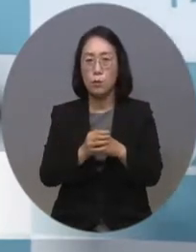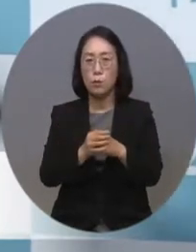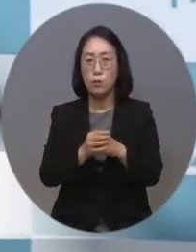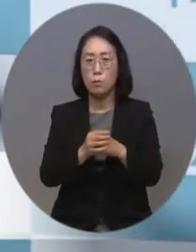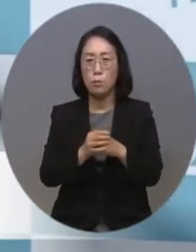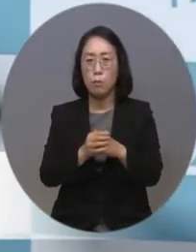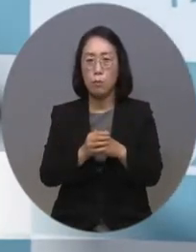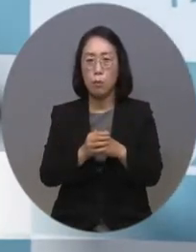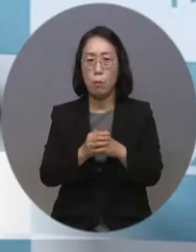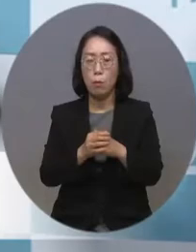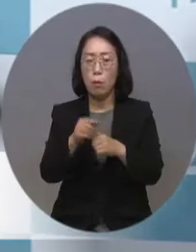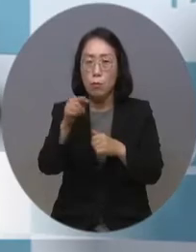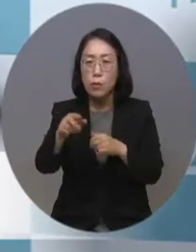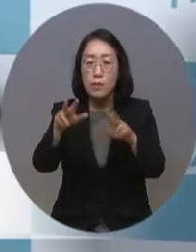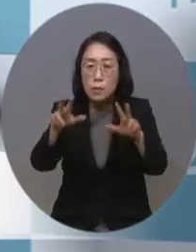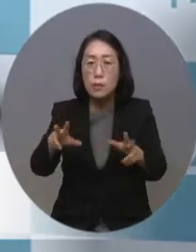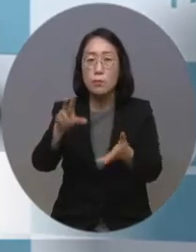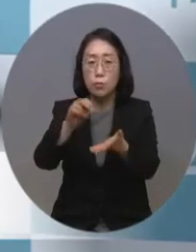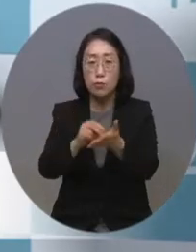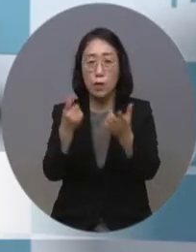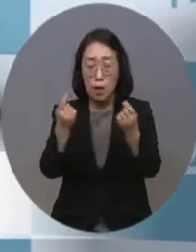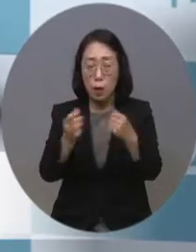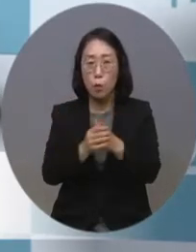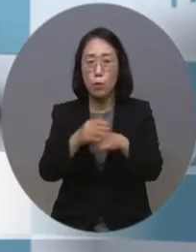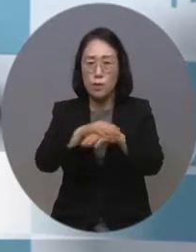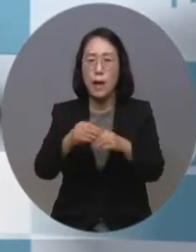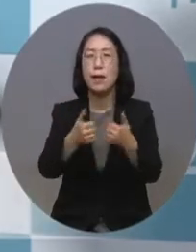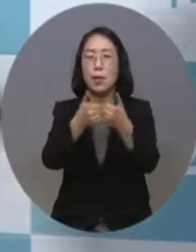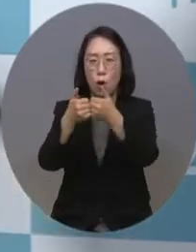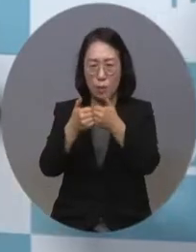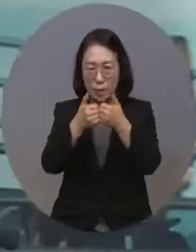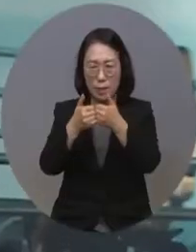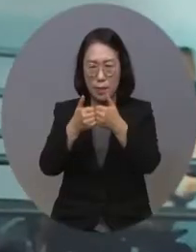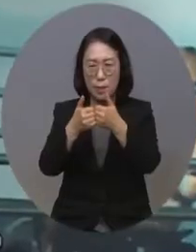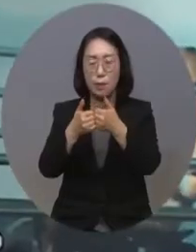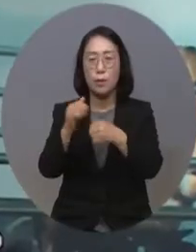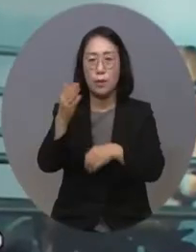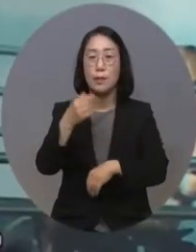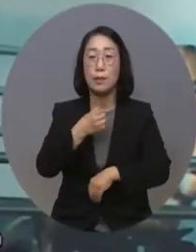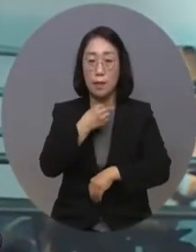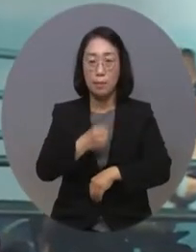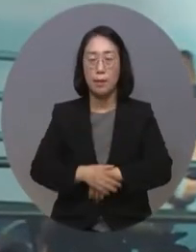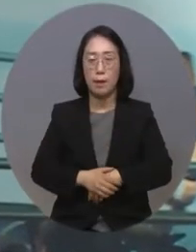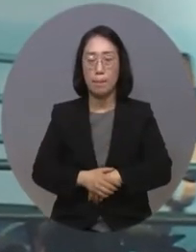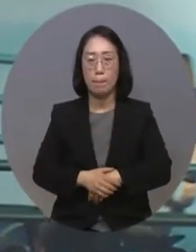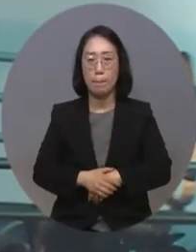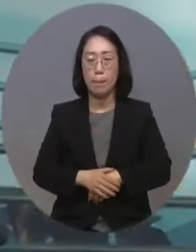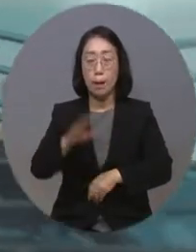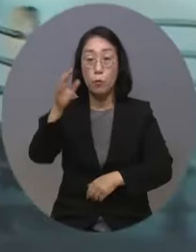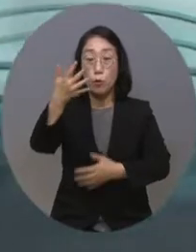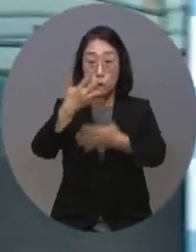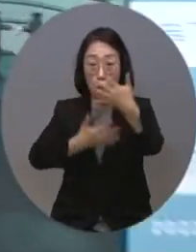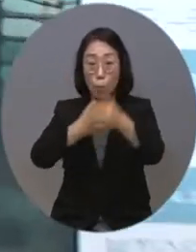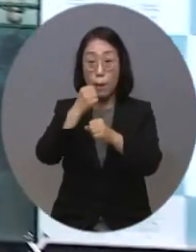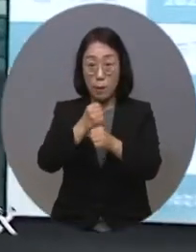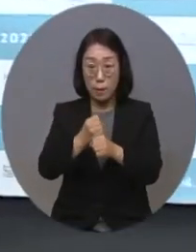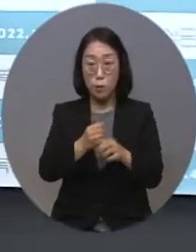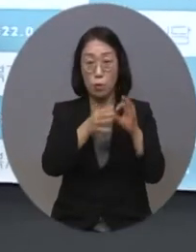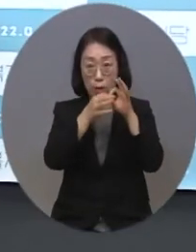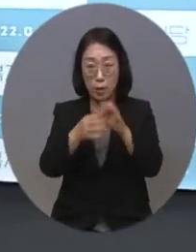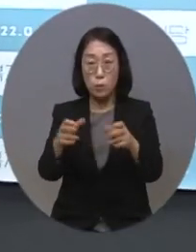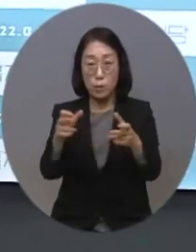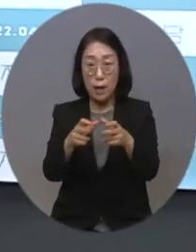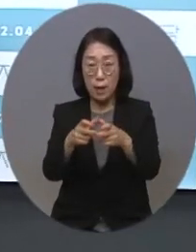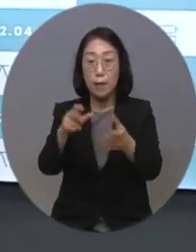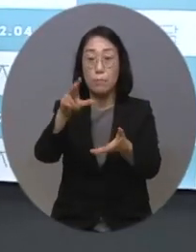정책이 문제가 되고 잘 협의해서 잘 되길 바랄 뿐입니다. 앞으로도 영화를 통해 장애인 관련